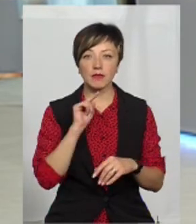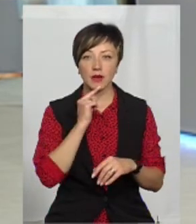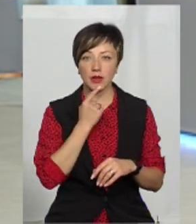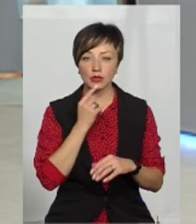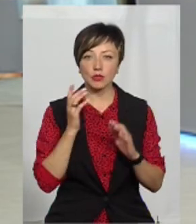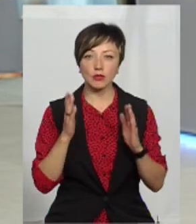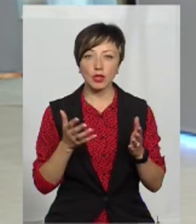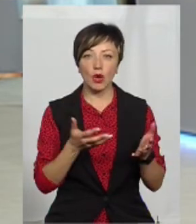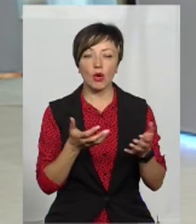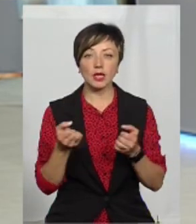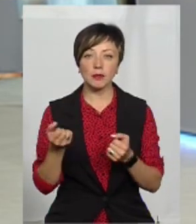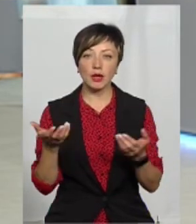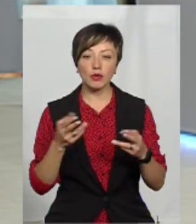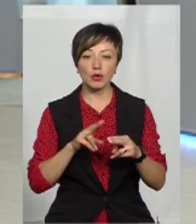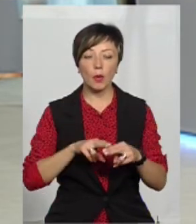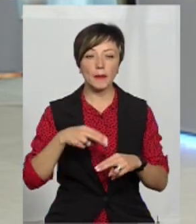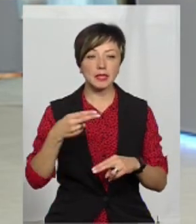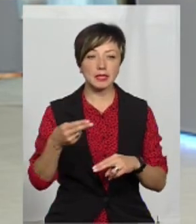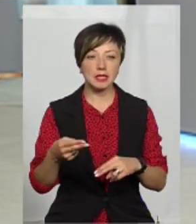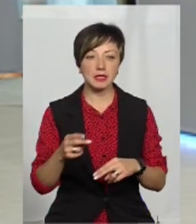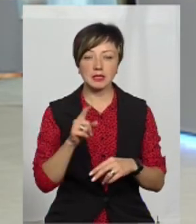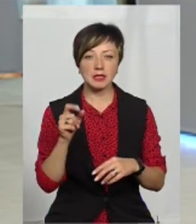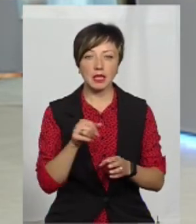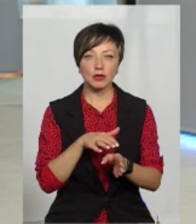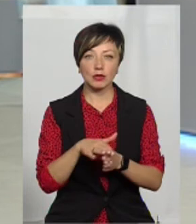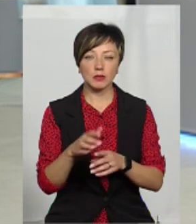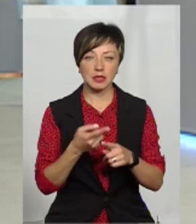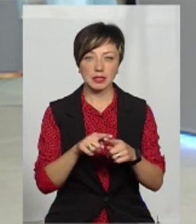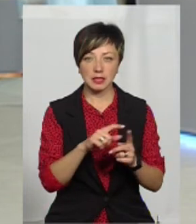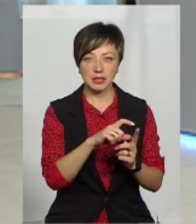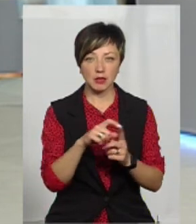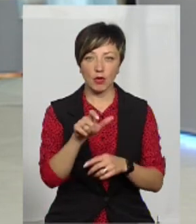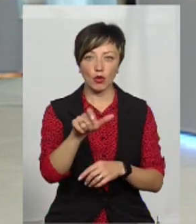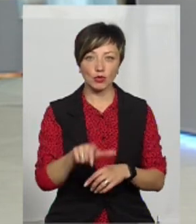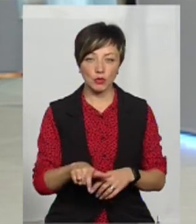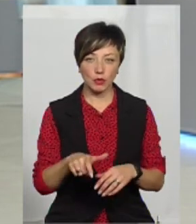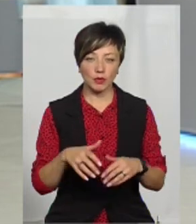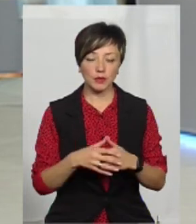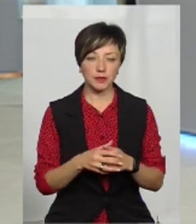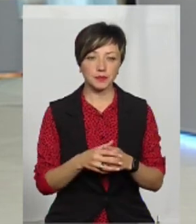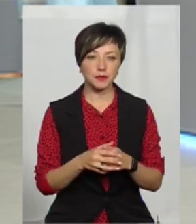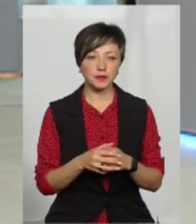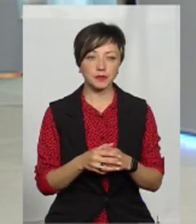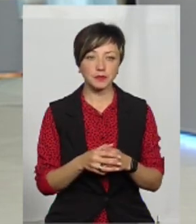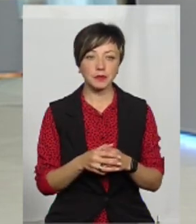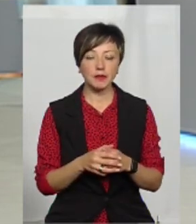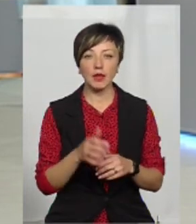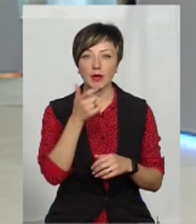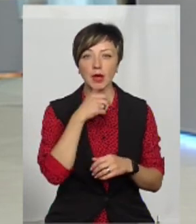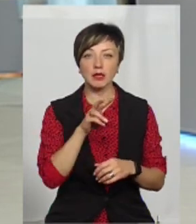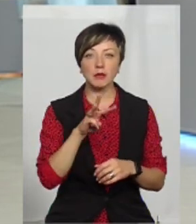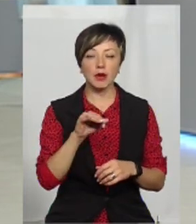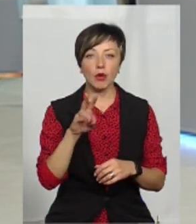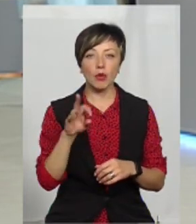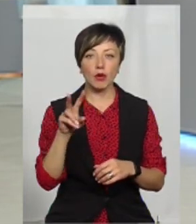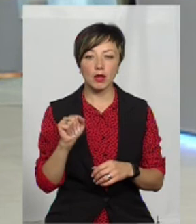буде отримати якусь компенсацію за недотримання цих слів особи, яка їх висловлює. Пане Миколо, ось в